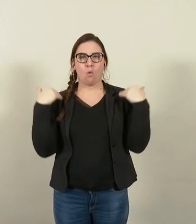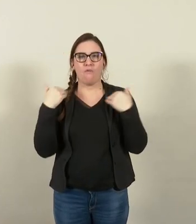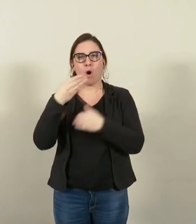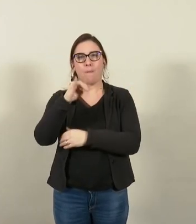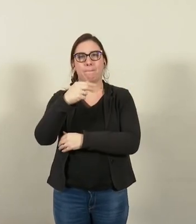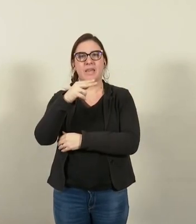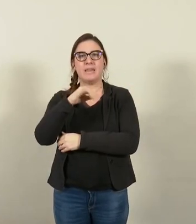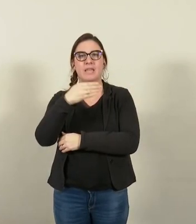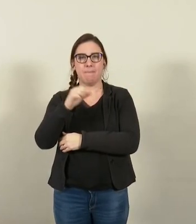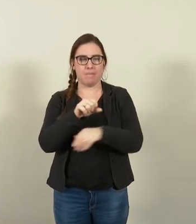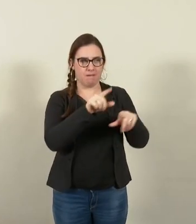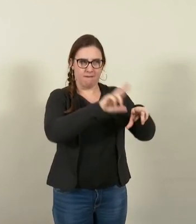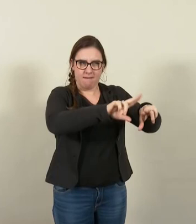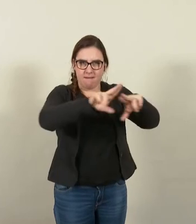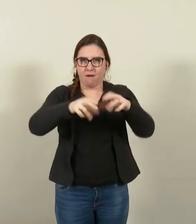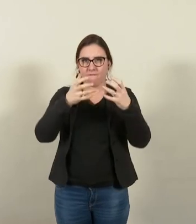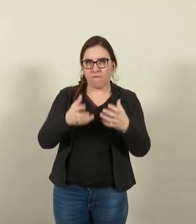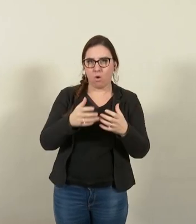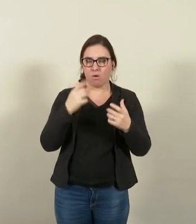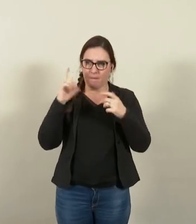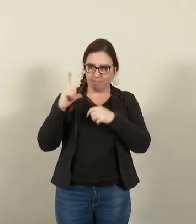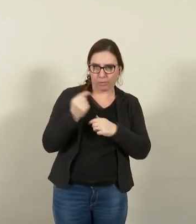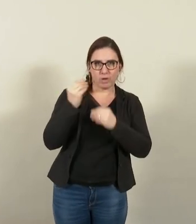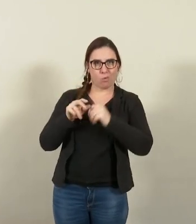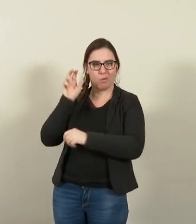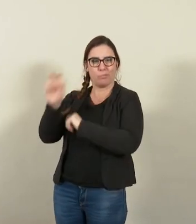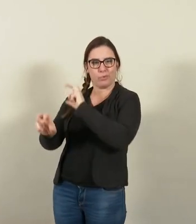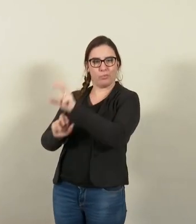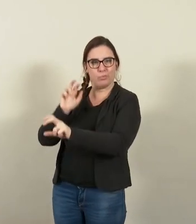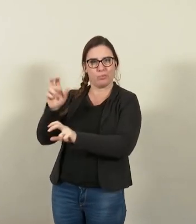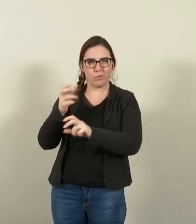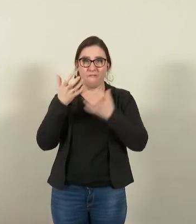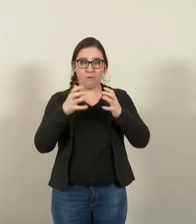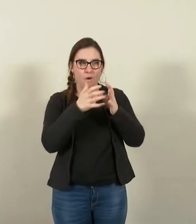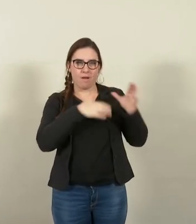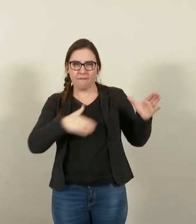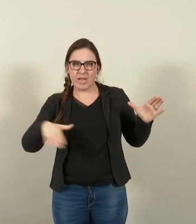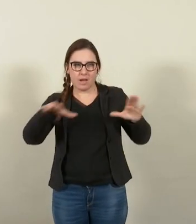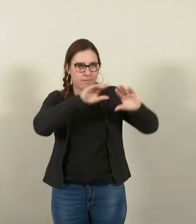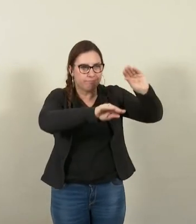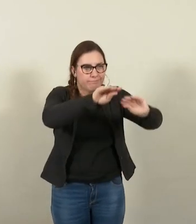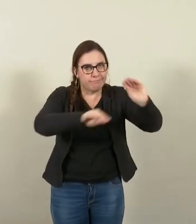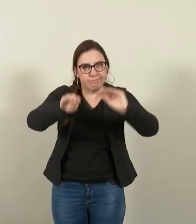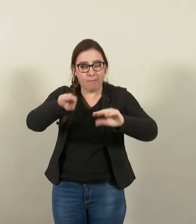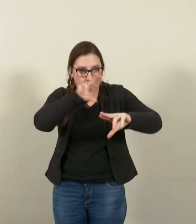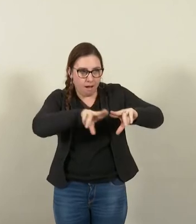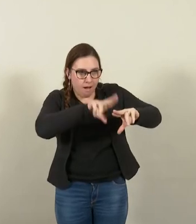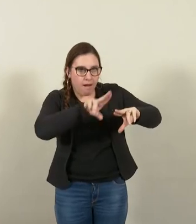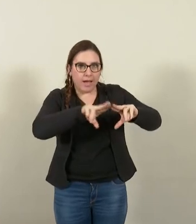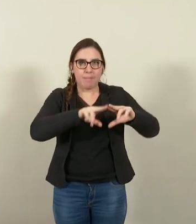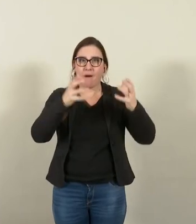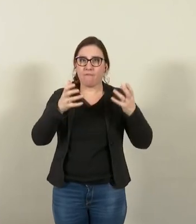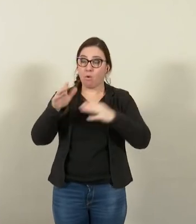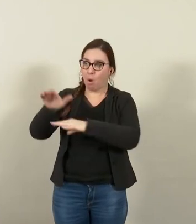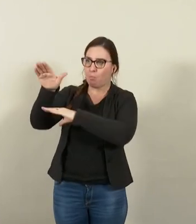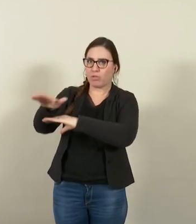en direct en partenariat ou en délégant nous nous attachons à prendre soin de la ville réparer ce qui peut l'être et protéger